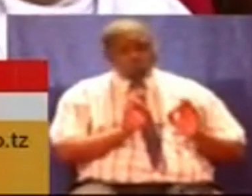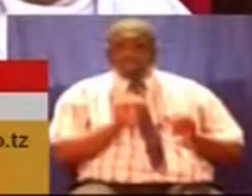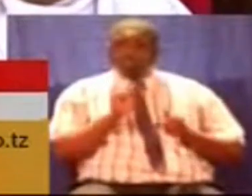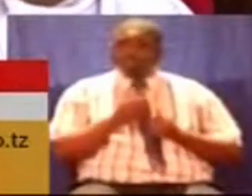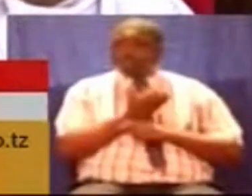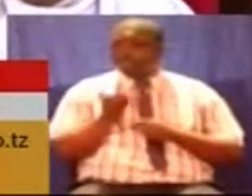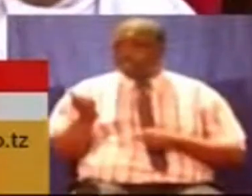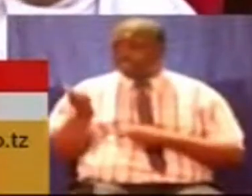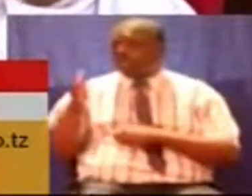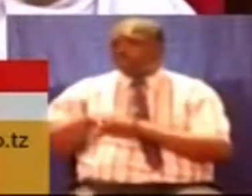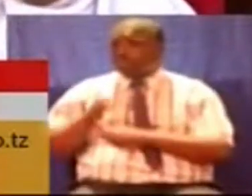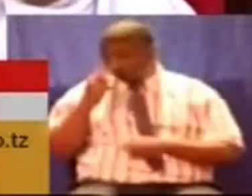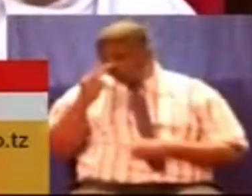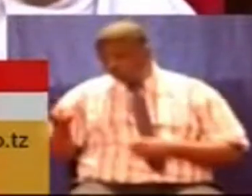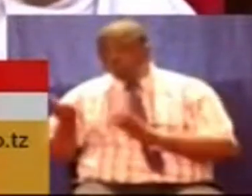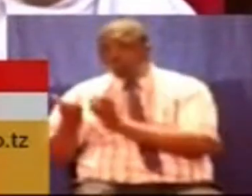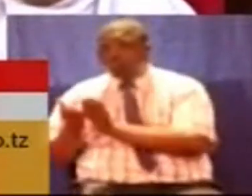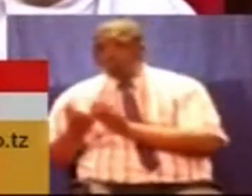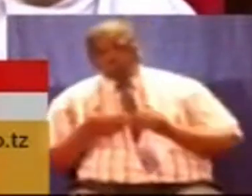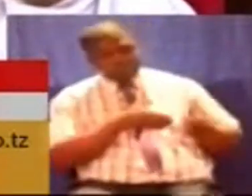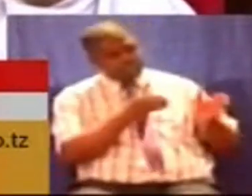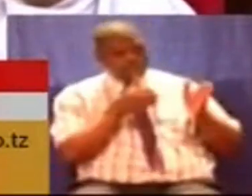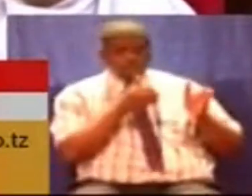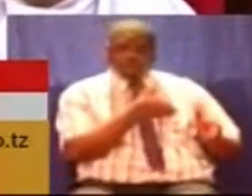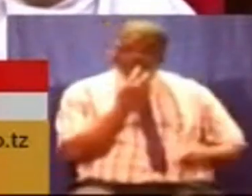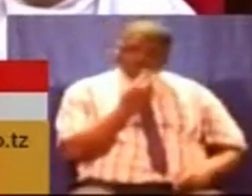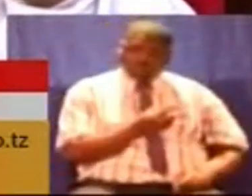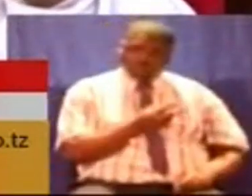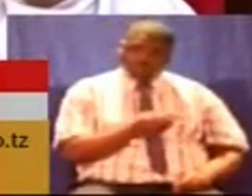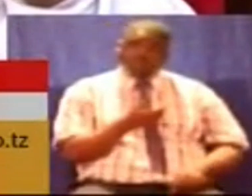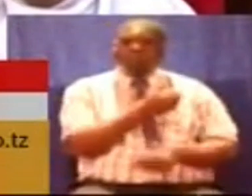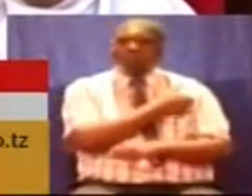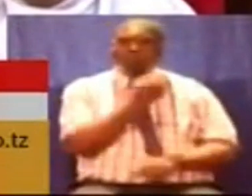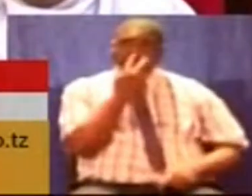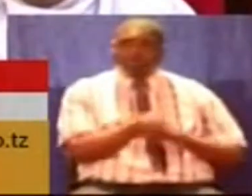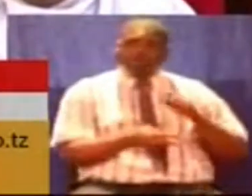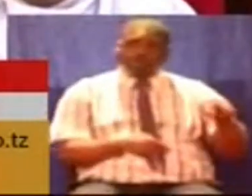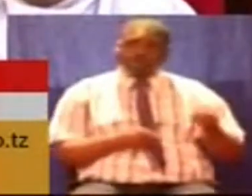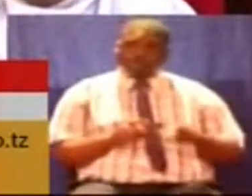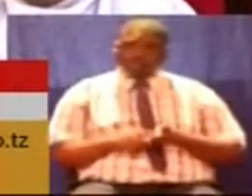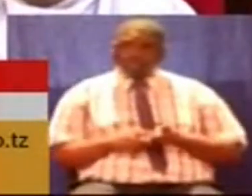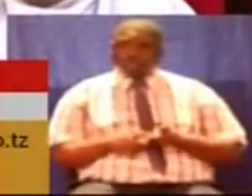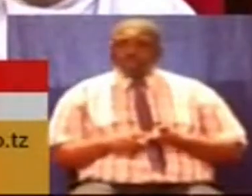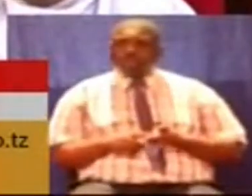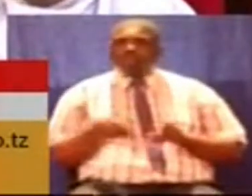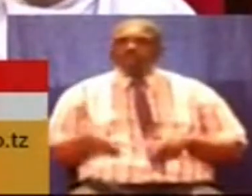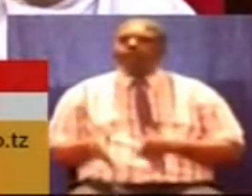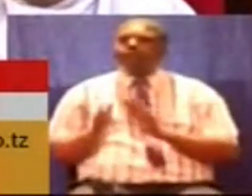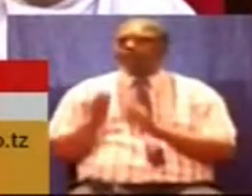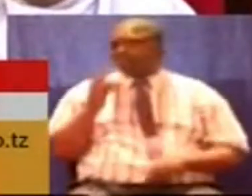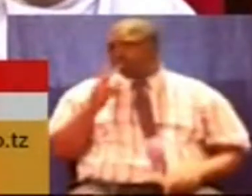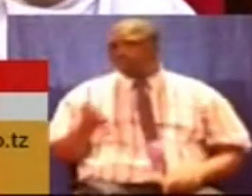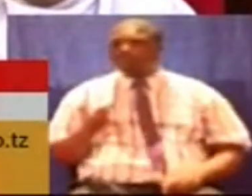Mengi tunayaona, mashule tunayaona, madarasa tunayaona, mahospitali tunayaona, reli tunayaona, barabara